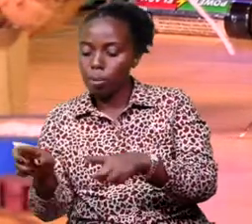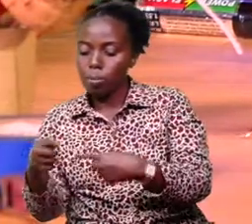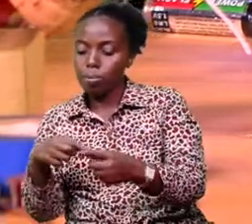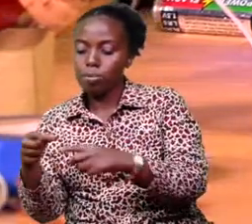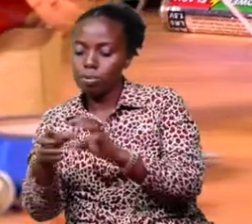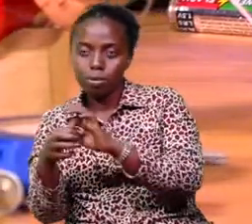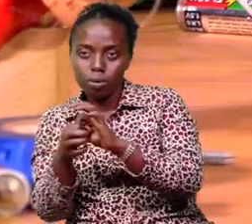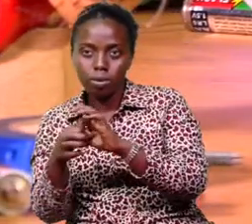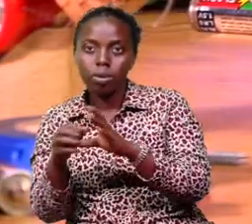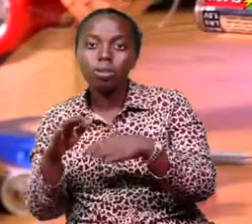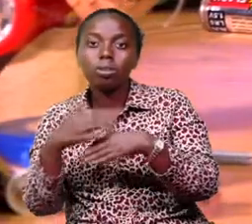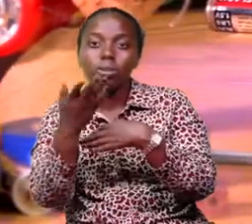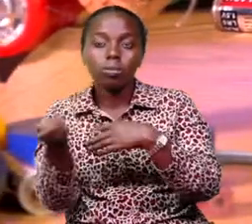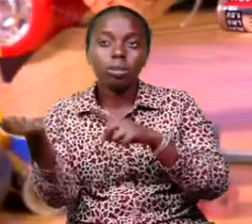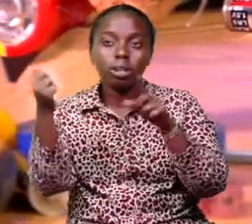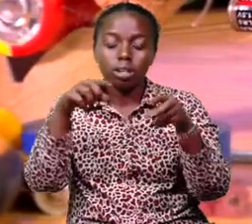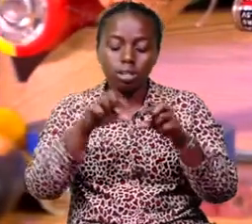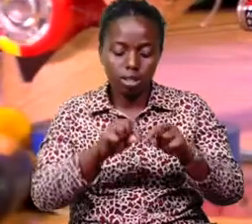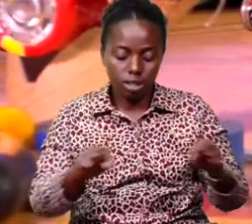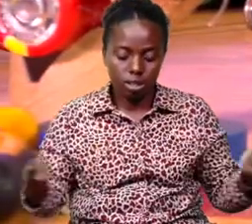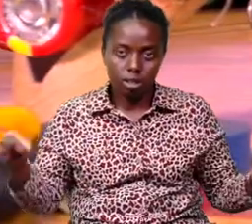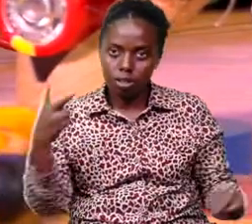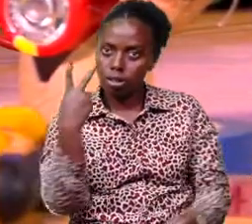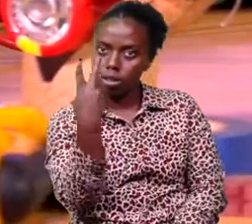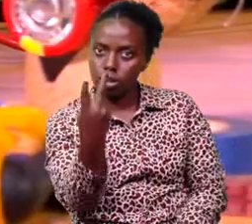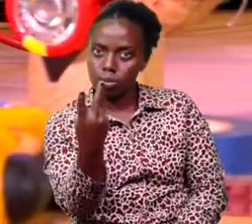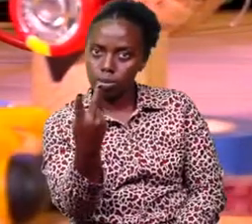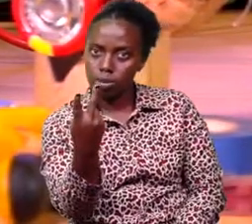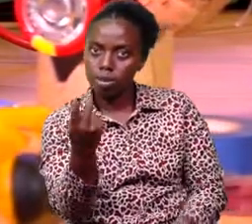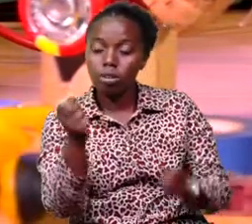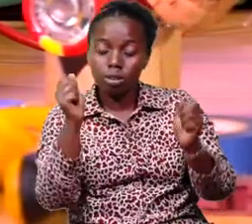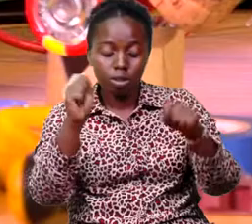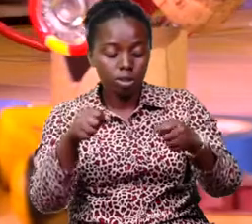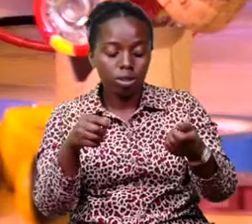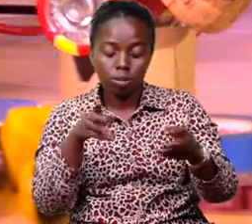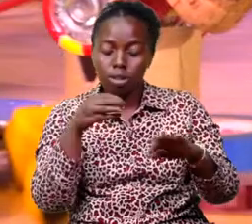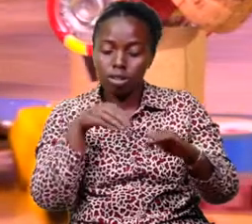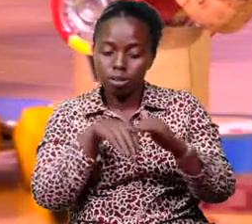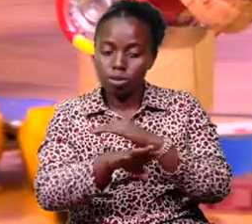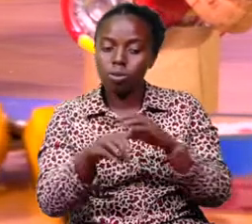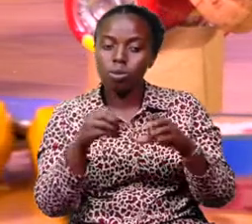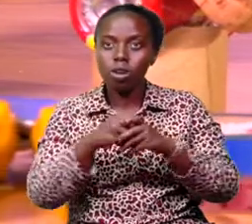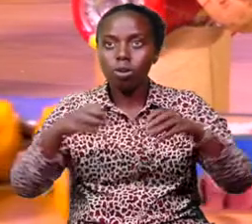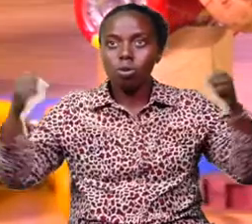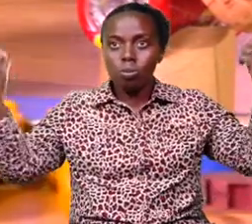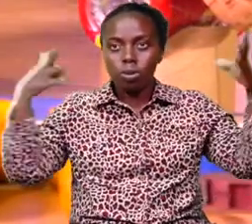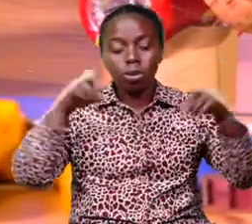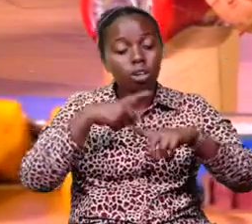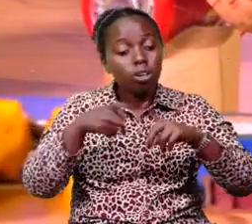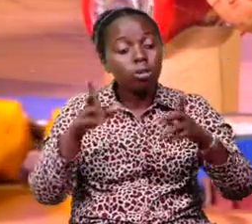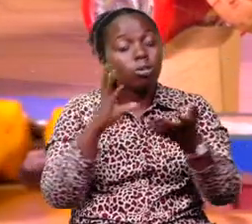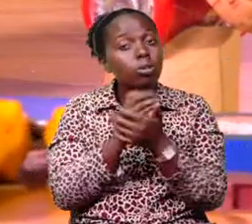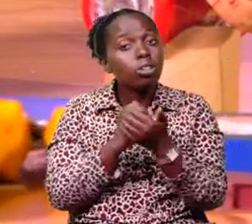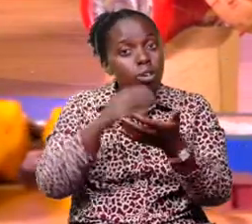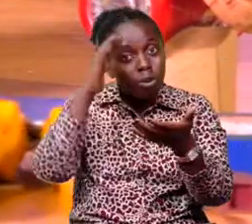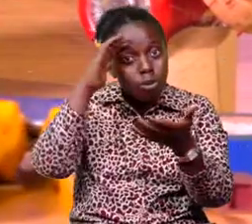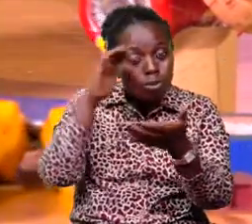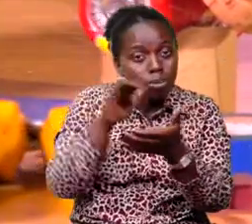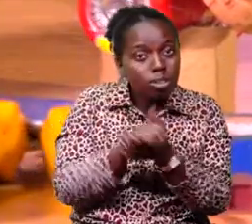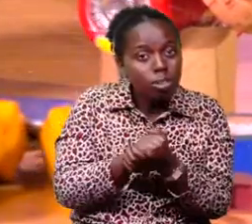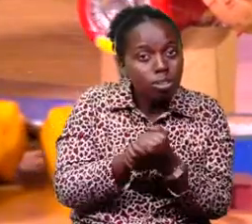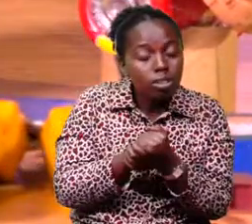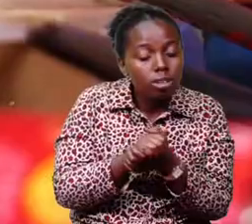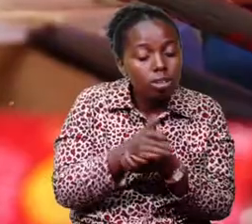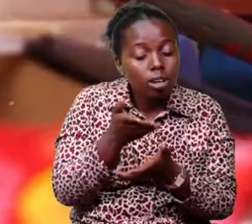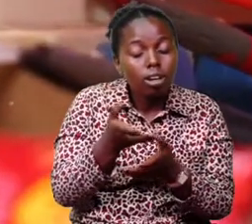hanyuma hakaza za nsinga izebyiri mubona nizo ziba zirimo gusohokaho umuriro ariko kugira ngo tubyizere